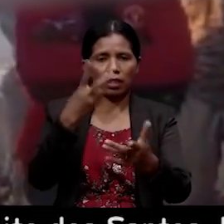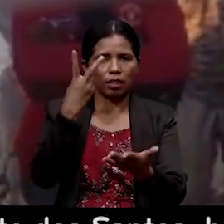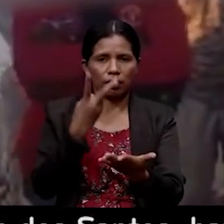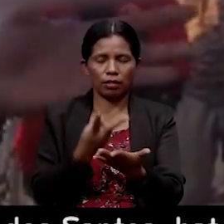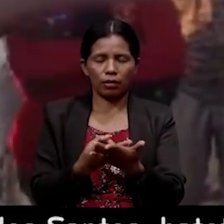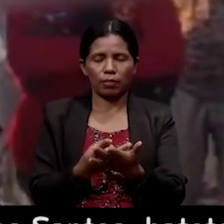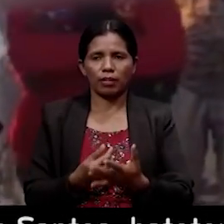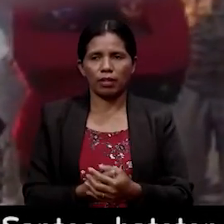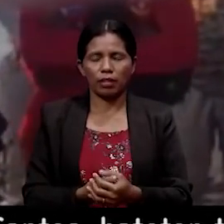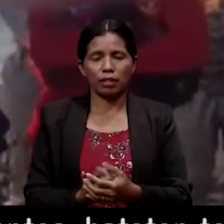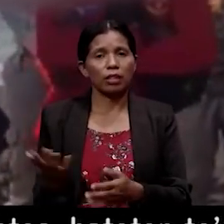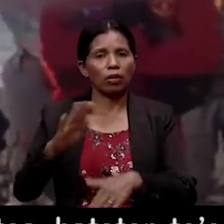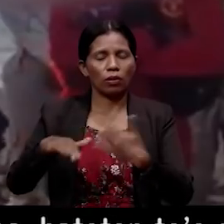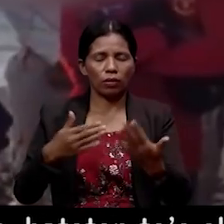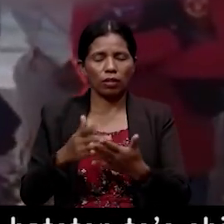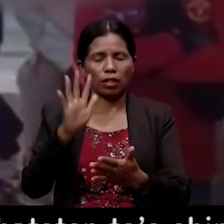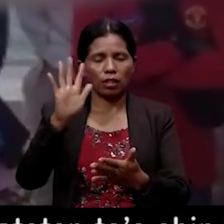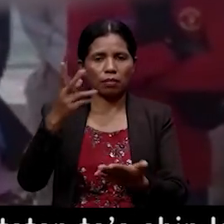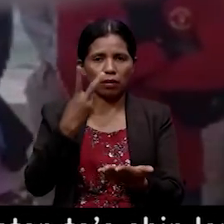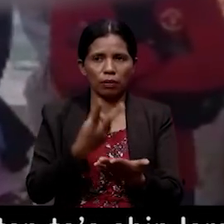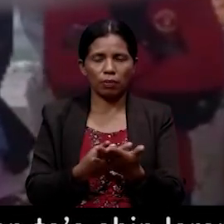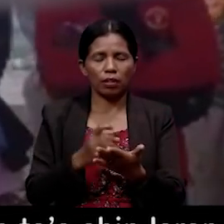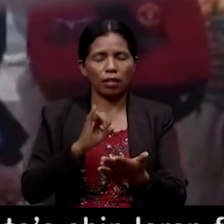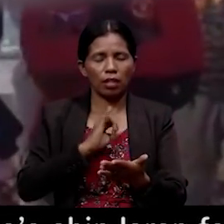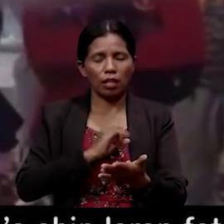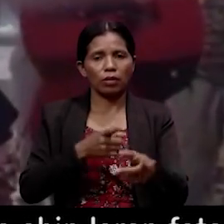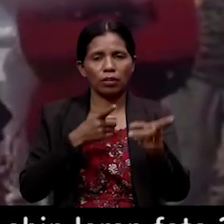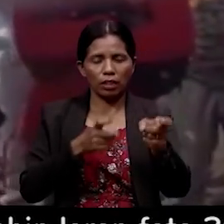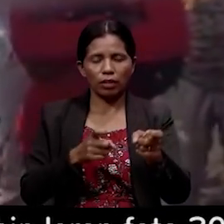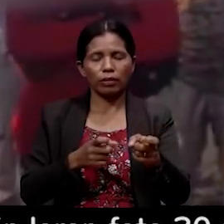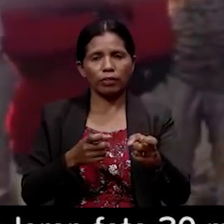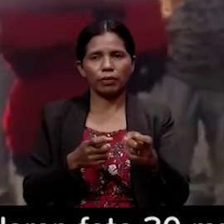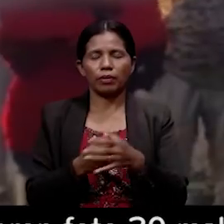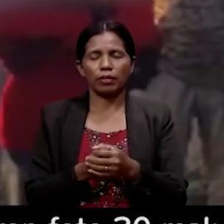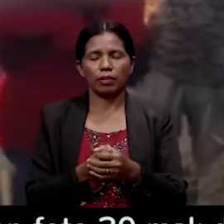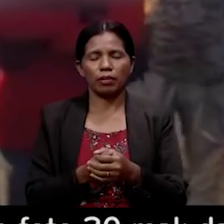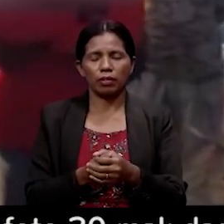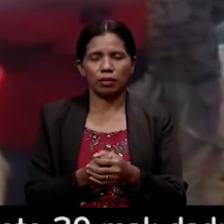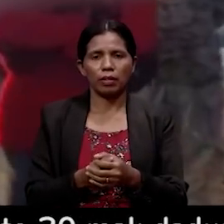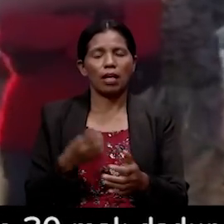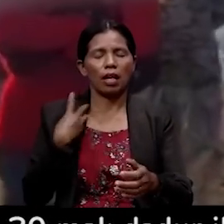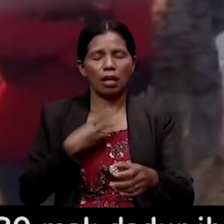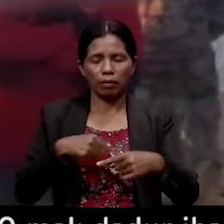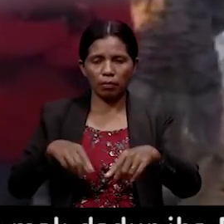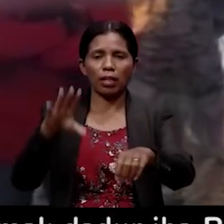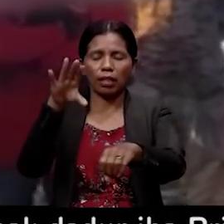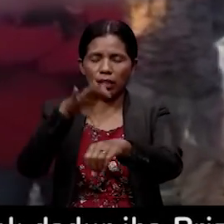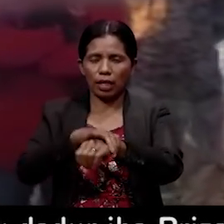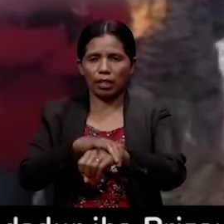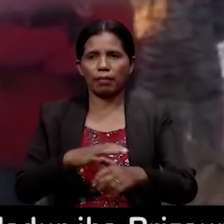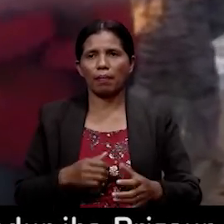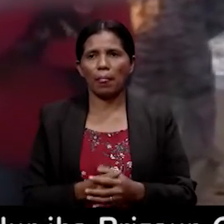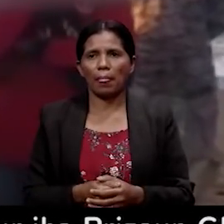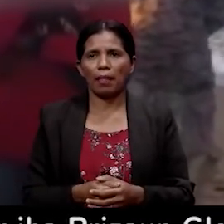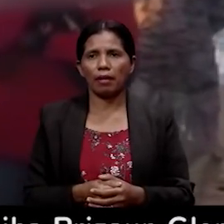pala po islam, toba te neba, wazi di tir lobo kira, depus di ne, i te hal kapi nasal. I da ne teknika